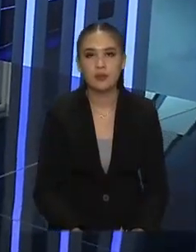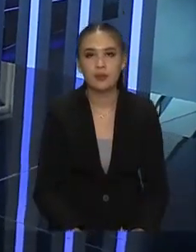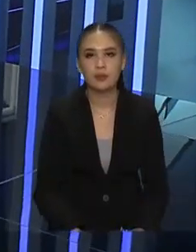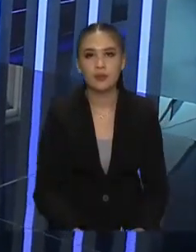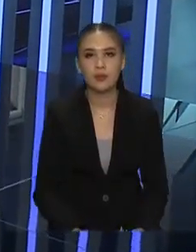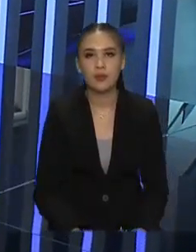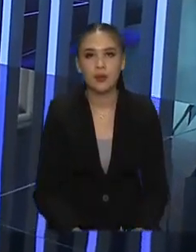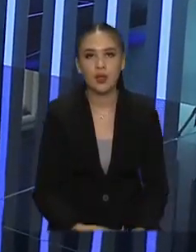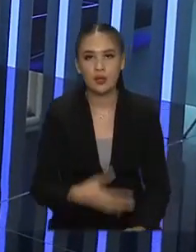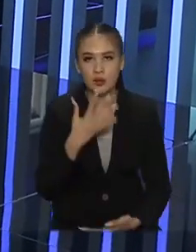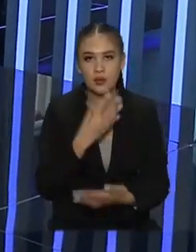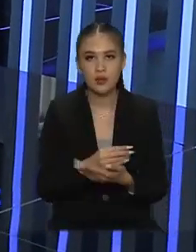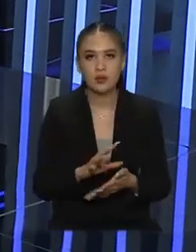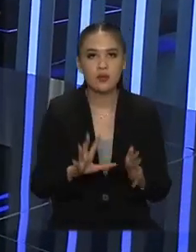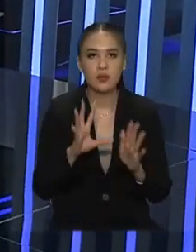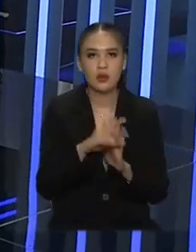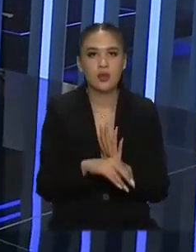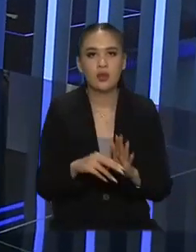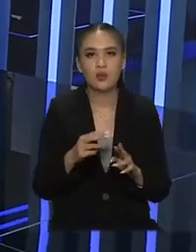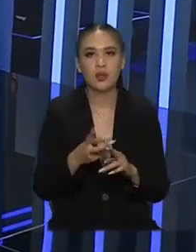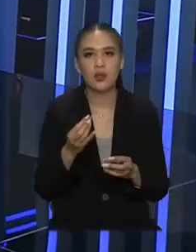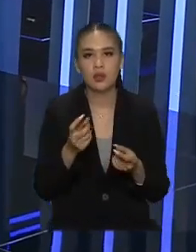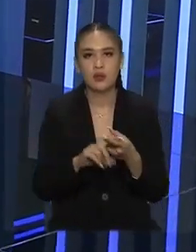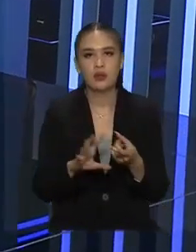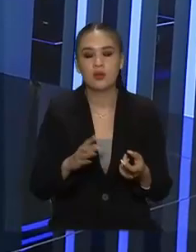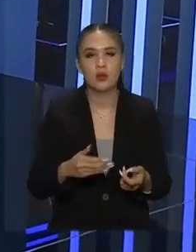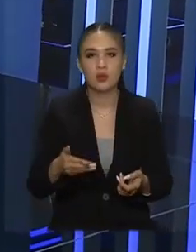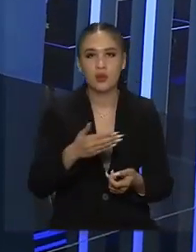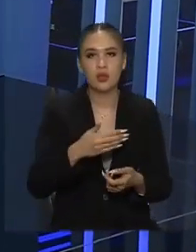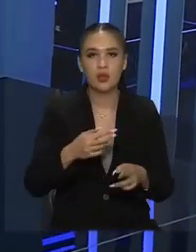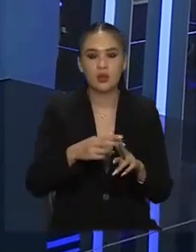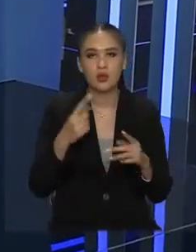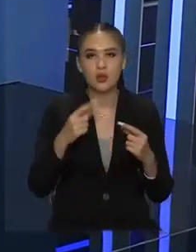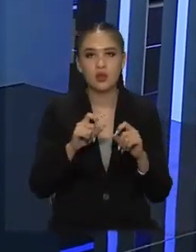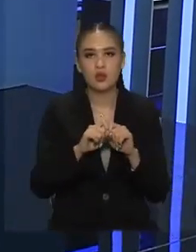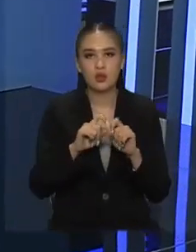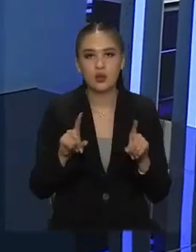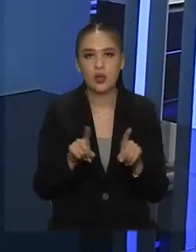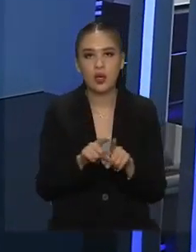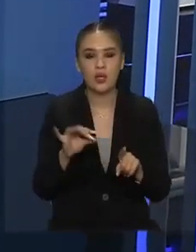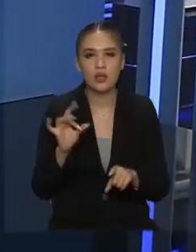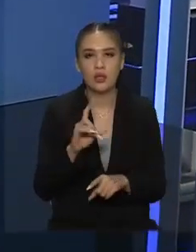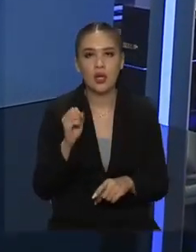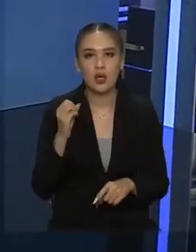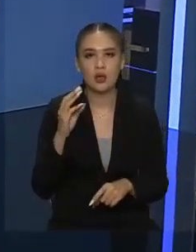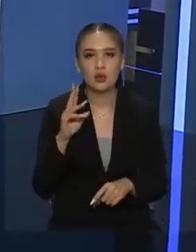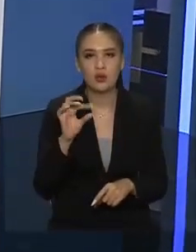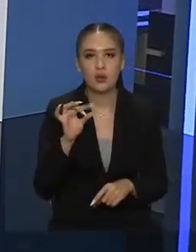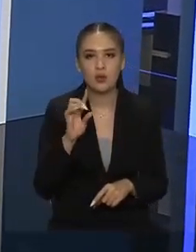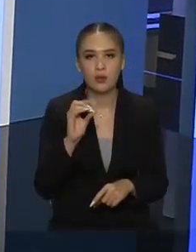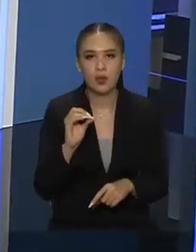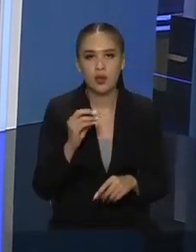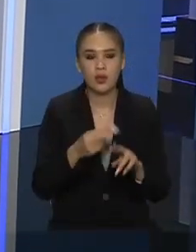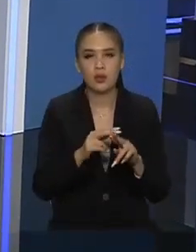Свой вклад вносят в развитие независимости нашей страны вносят и школьники из Актобе. Уникальный настенный